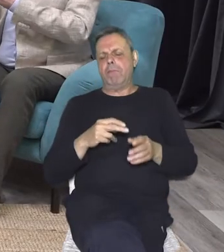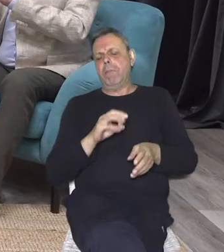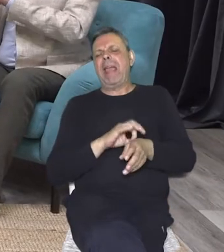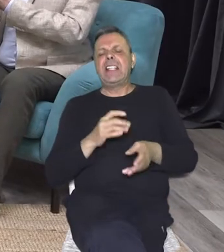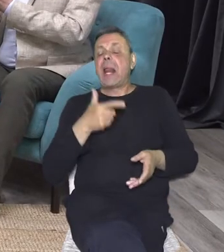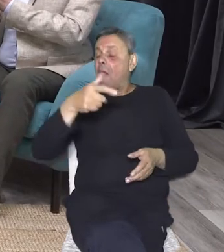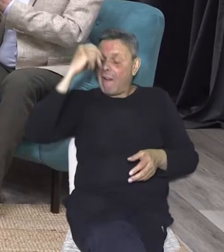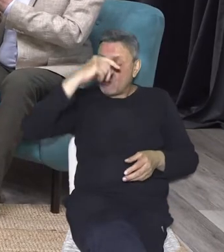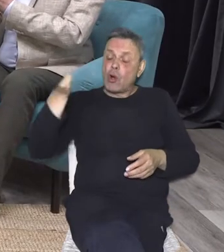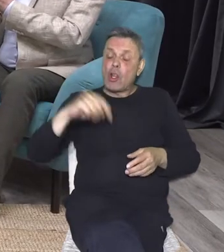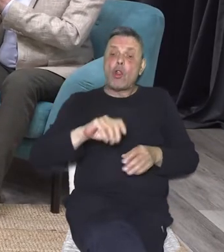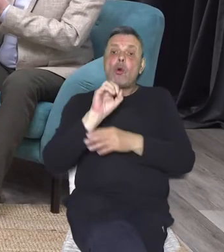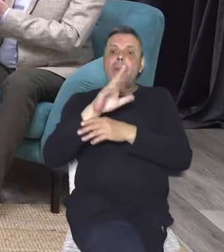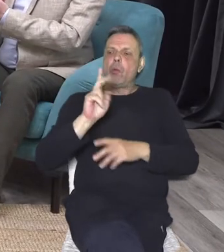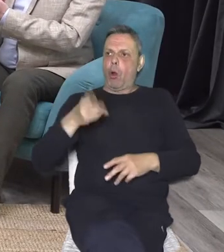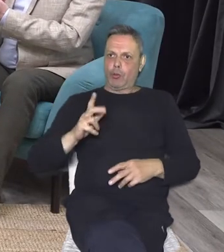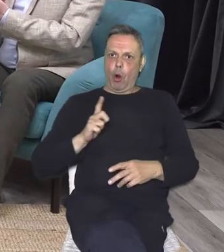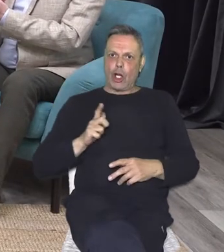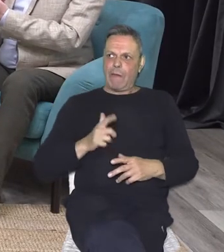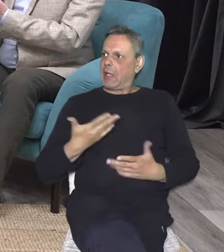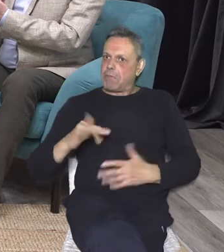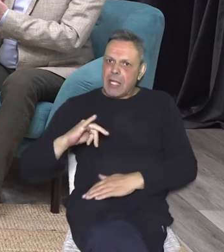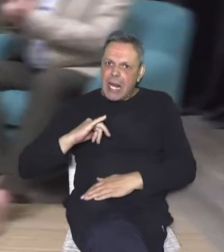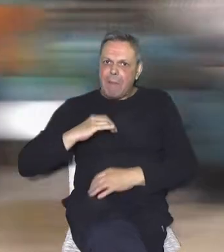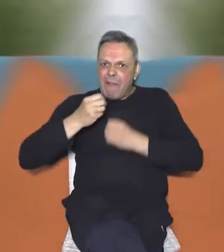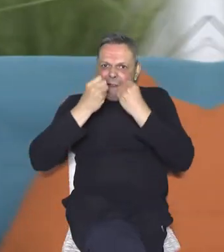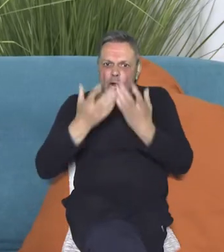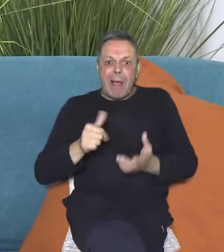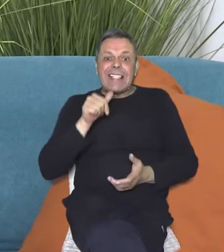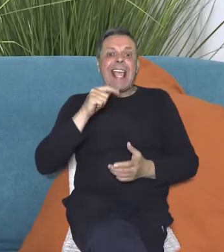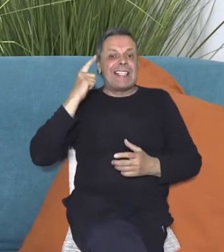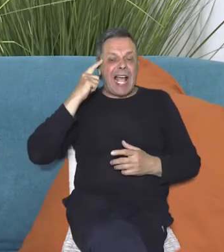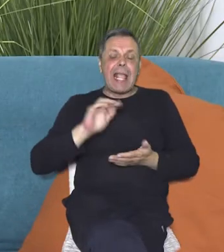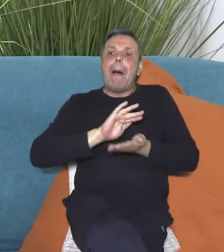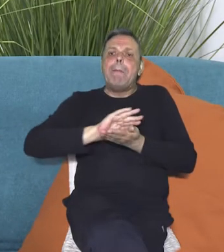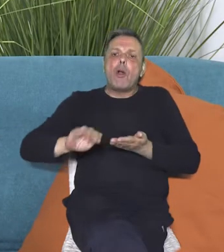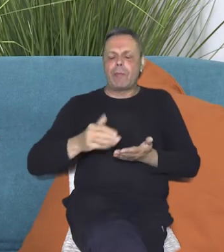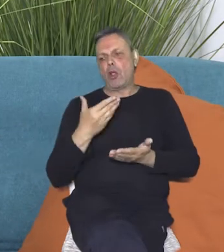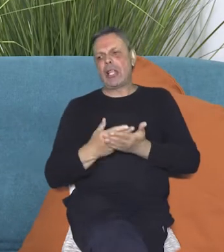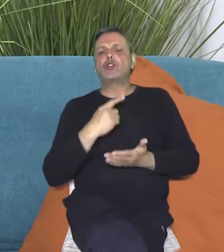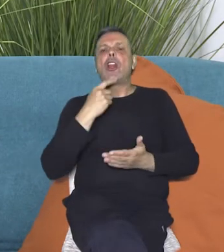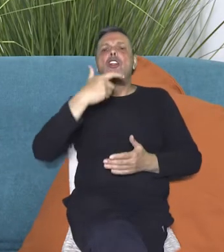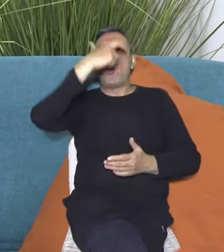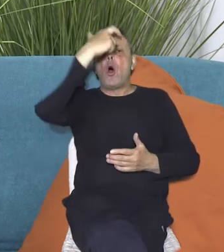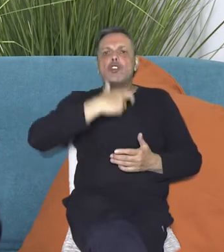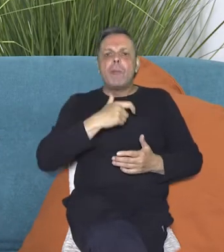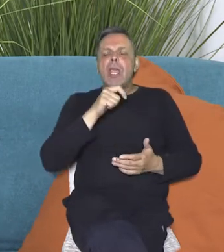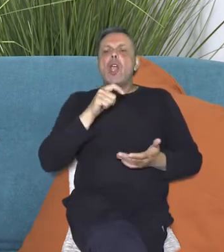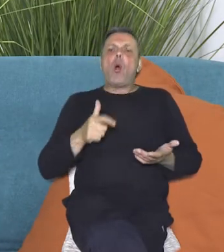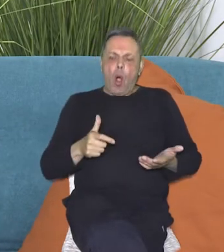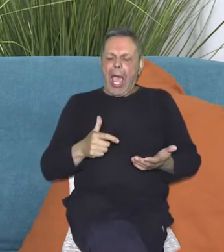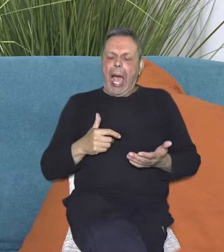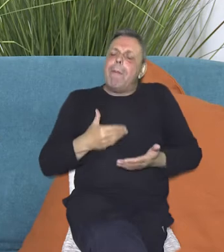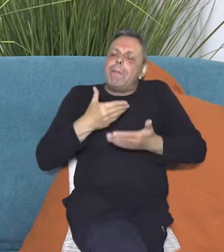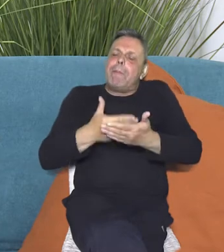ovakva stručnjakinja dođe u emisiju, možemo očekivati obilje zanimljivih informacija i znanja, posebno jer je riječ o osobi koja